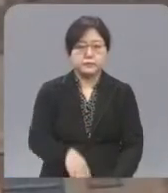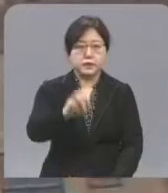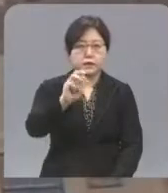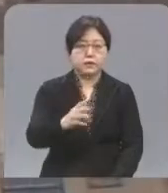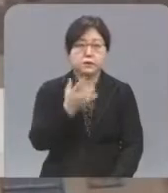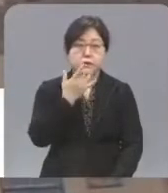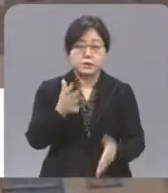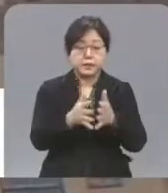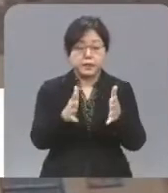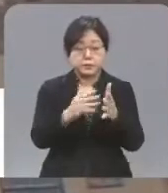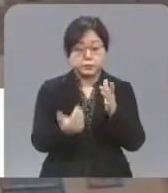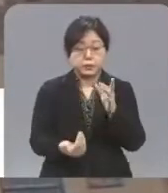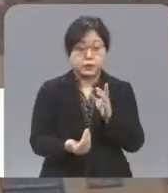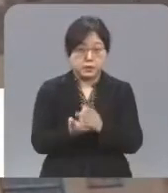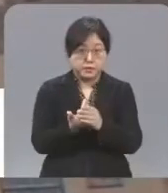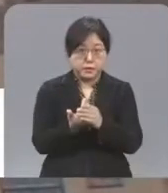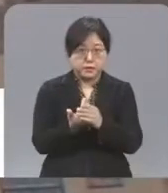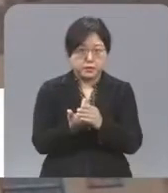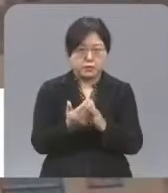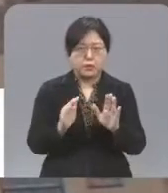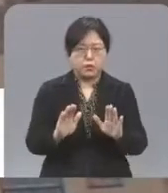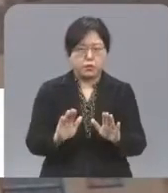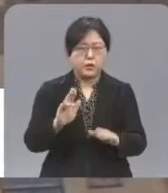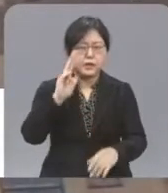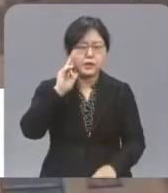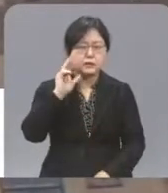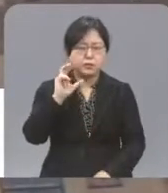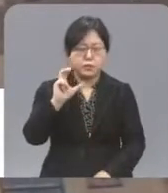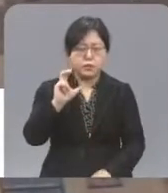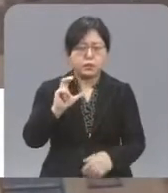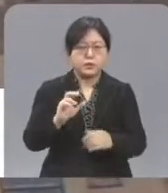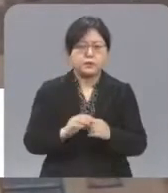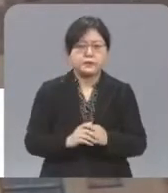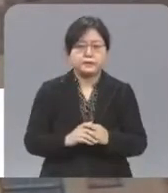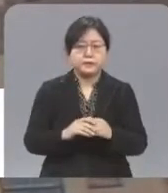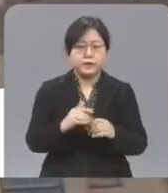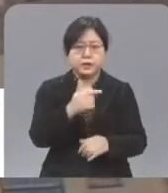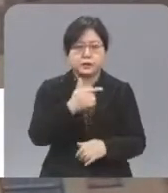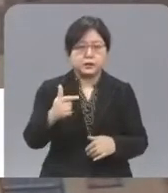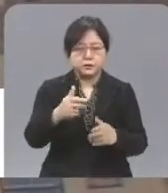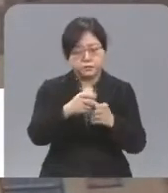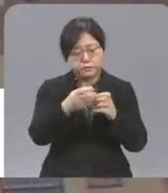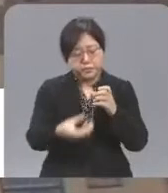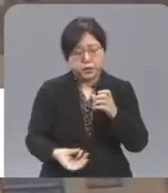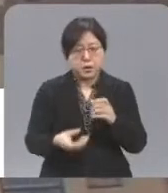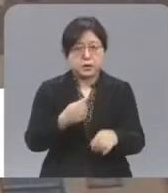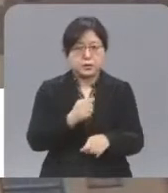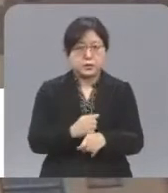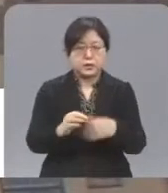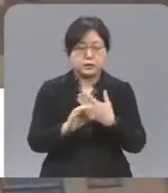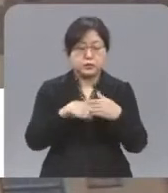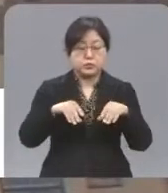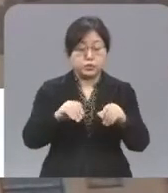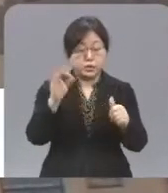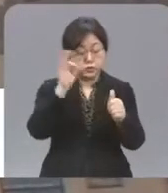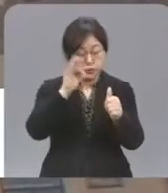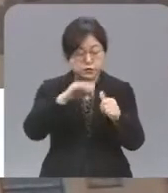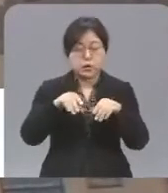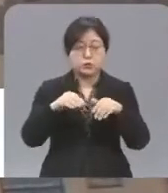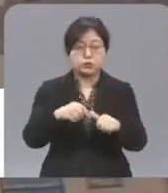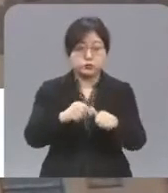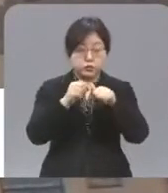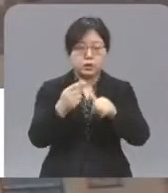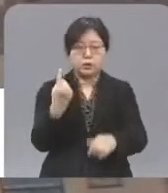광주 화정 아이파크 붕괴 사고가 발생한 지 오늘로 25일째입니다. 대형 잔해가 떨어지면서 일시 중단됐던 수색 구조는 어제